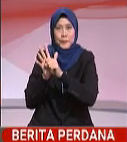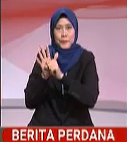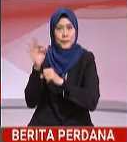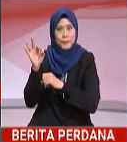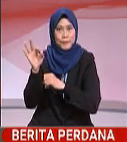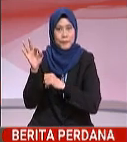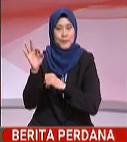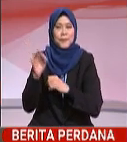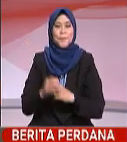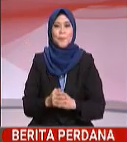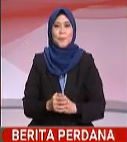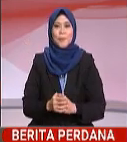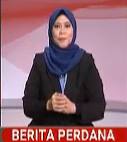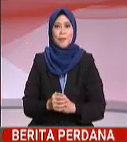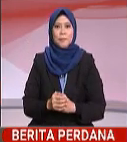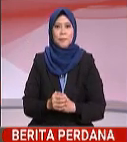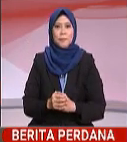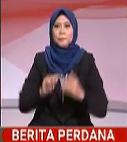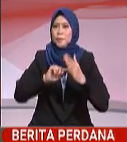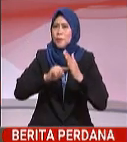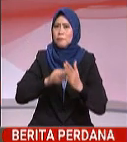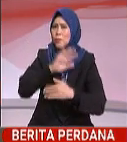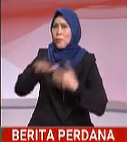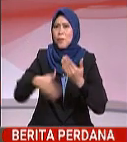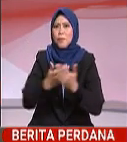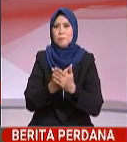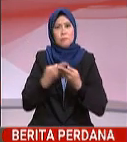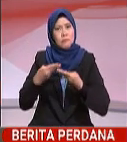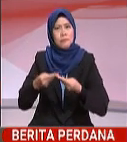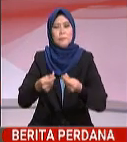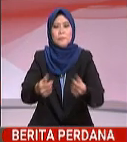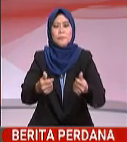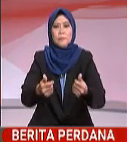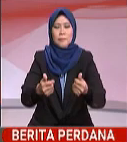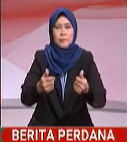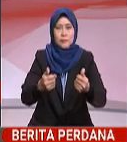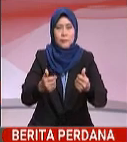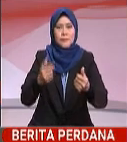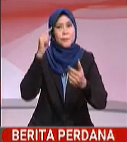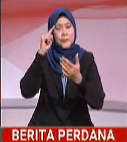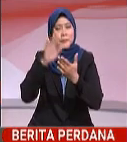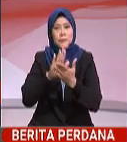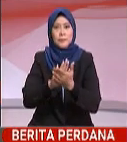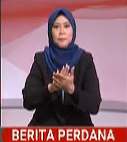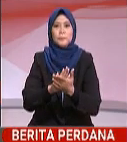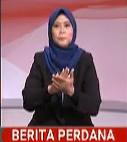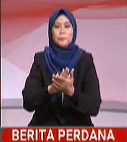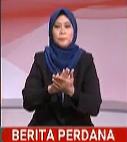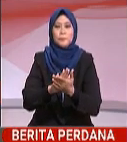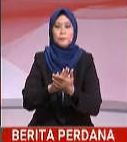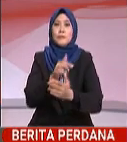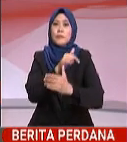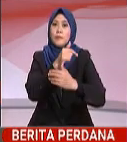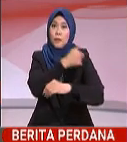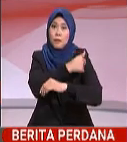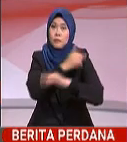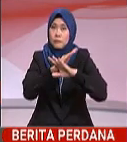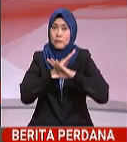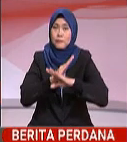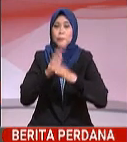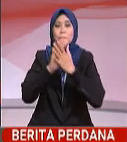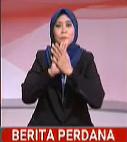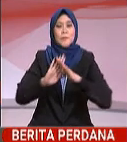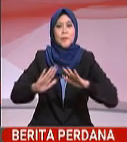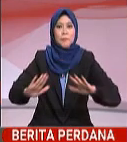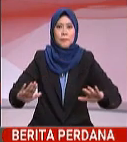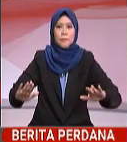COVID-19. Semuanya berjalan dengan baik. Saya yakin, saya kata ini adalah vaksin yang selamat, vaksin